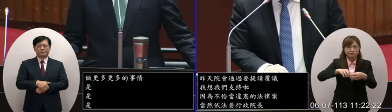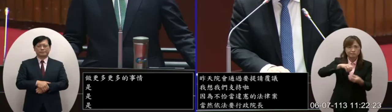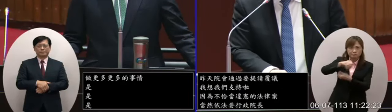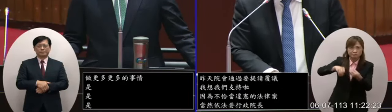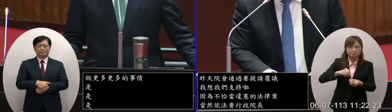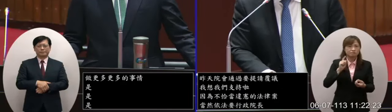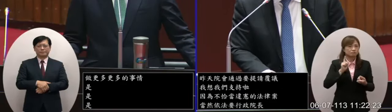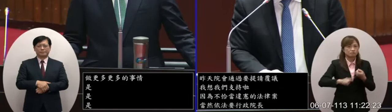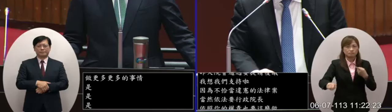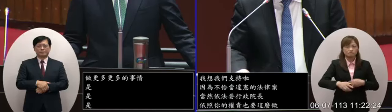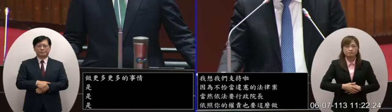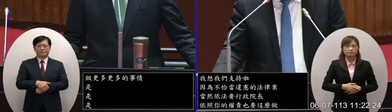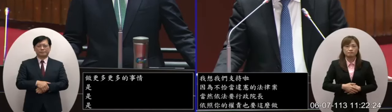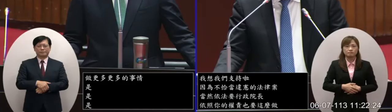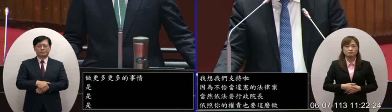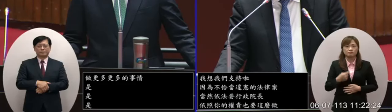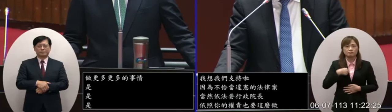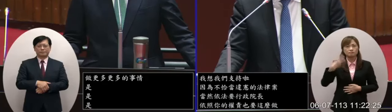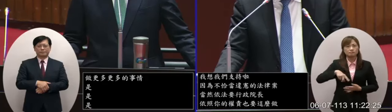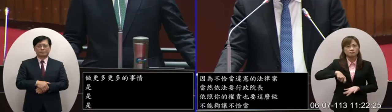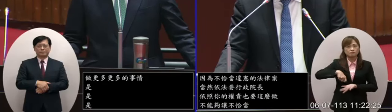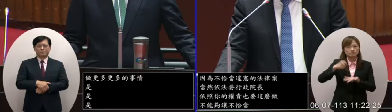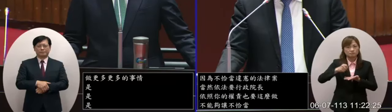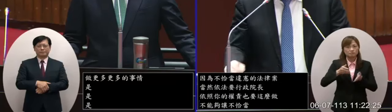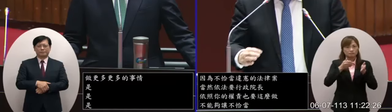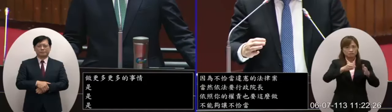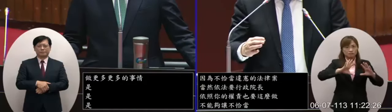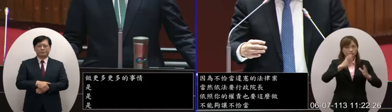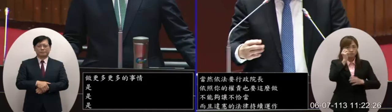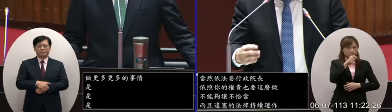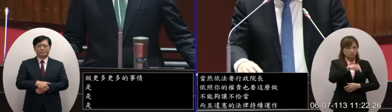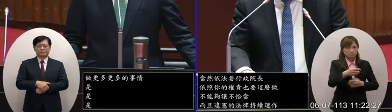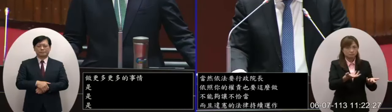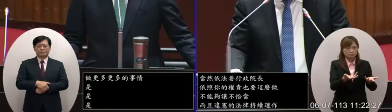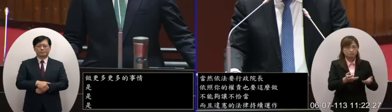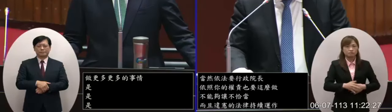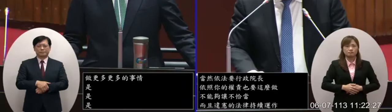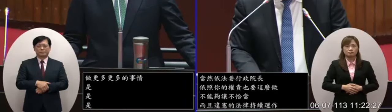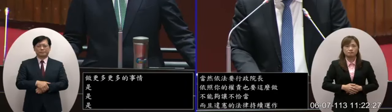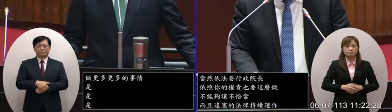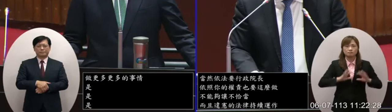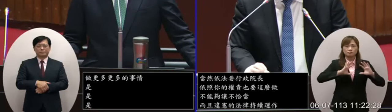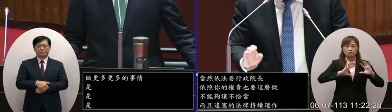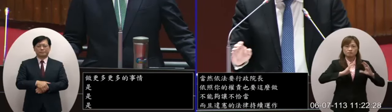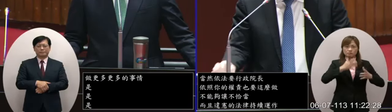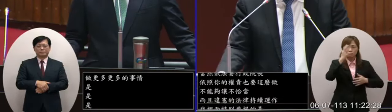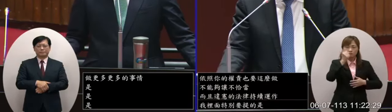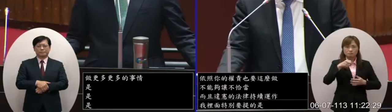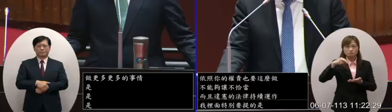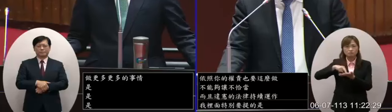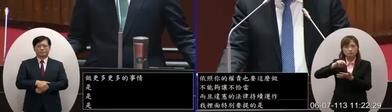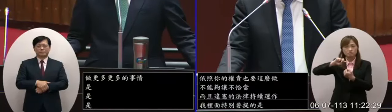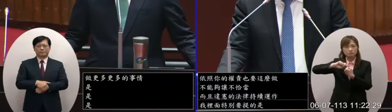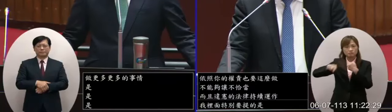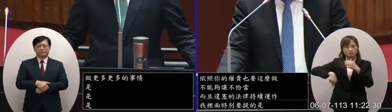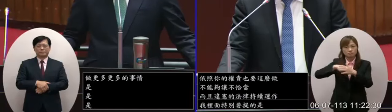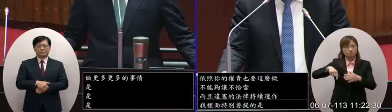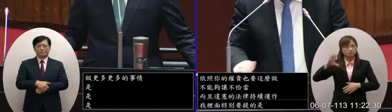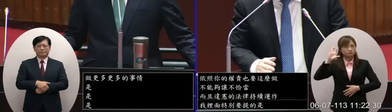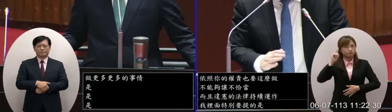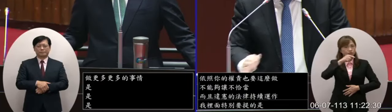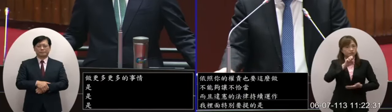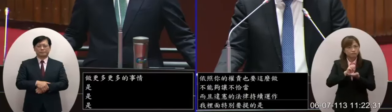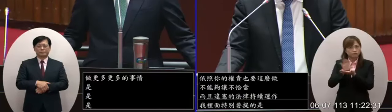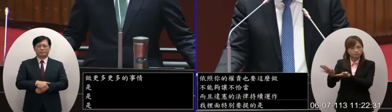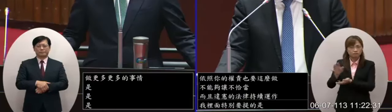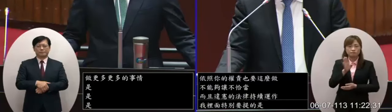是，其实针对于这个总统的部分哈，但总统的。立法院得听取总统的国情报